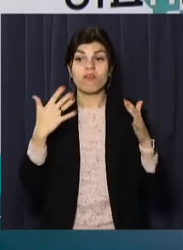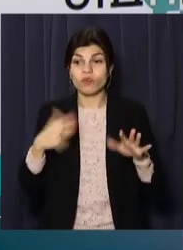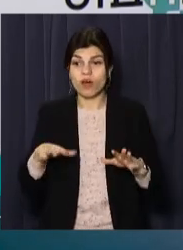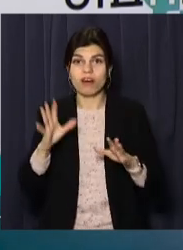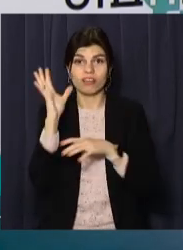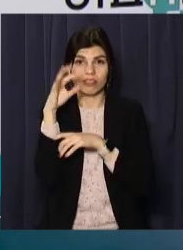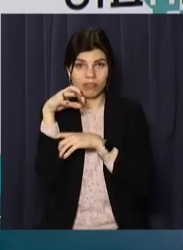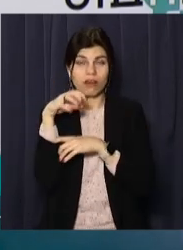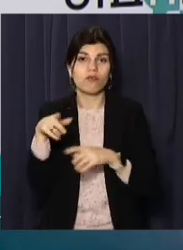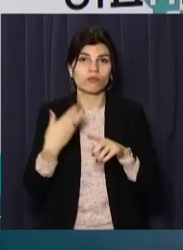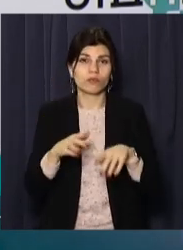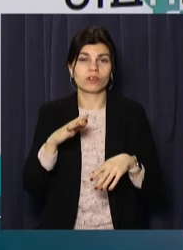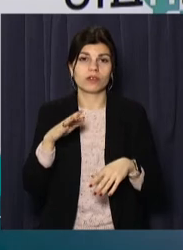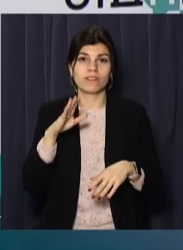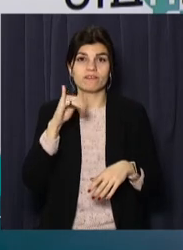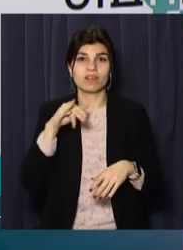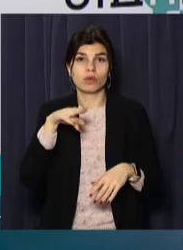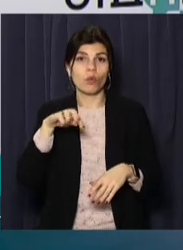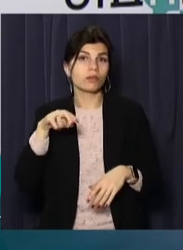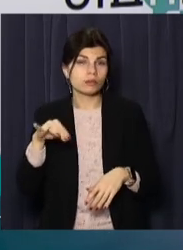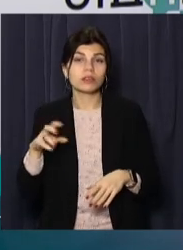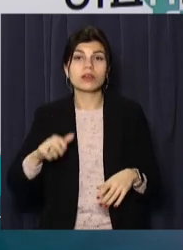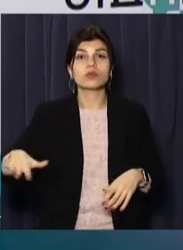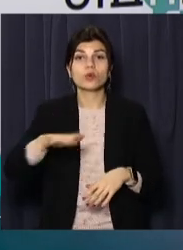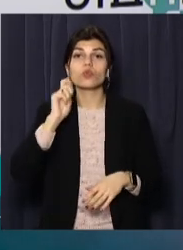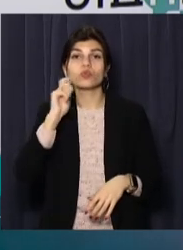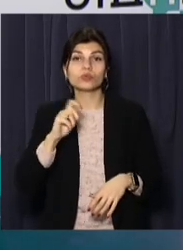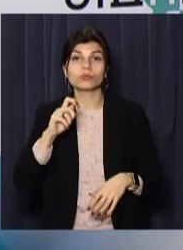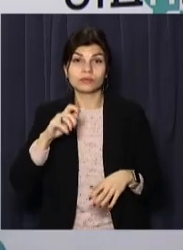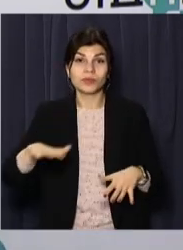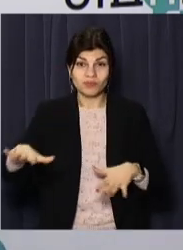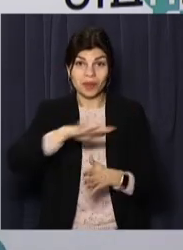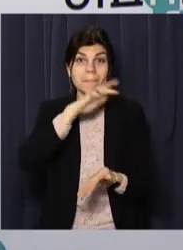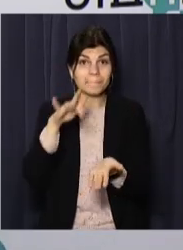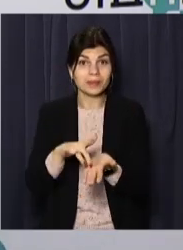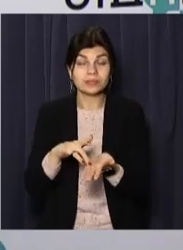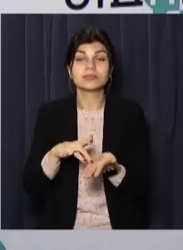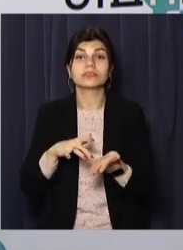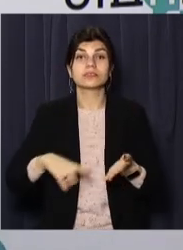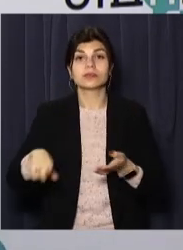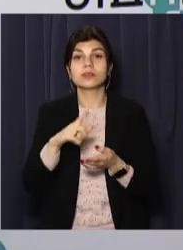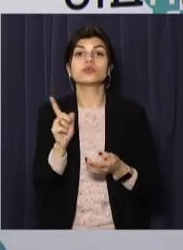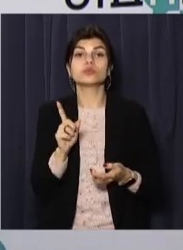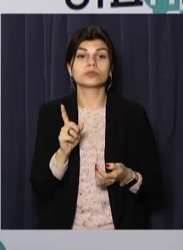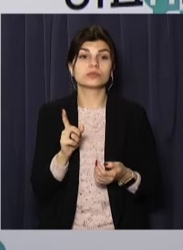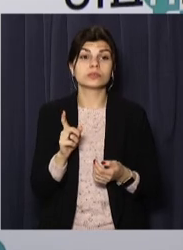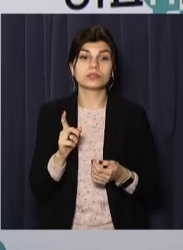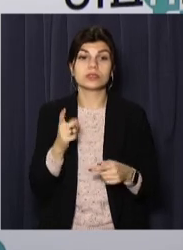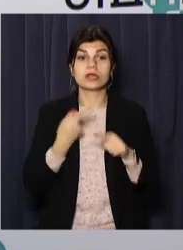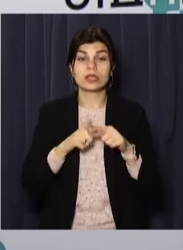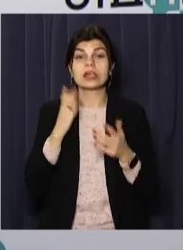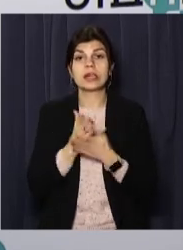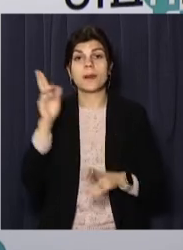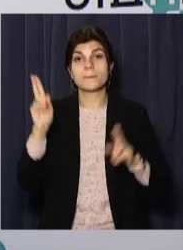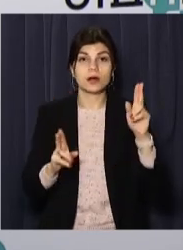А з спалювання відходів на території міста і взагалі на території країни, оскільки є